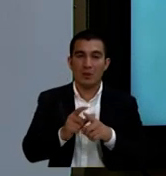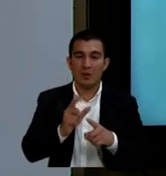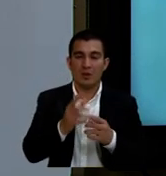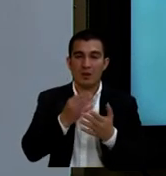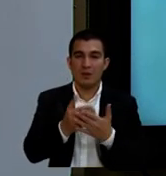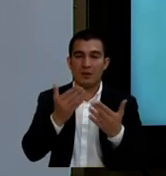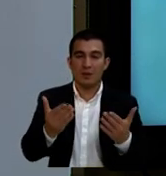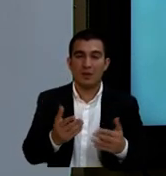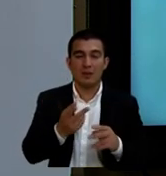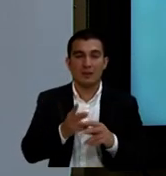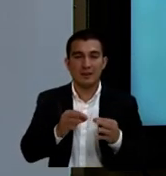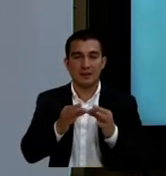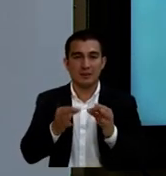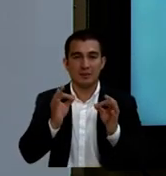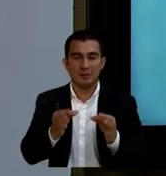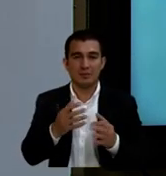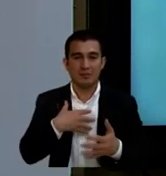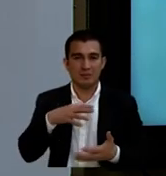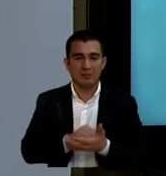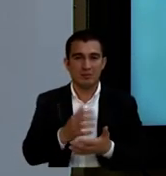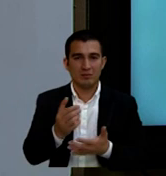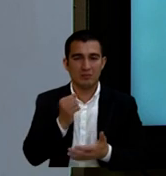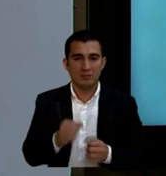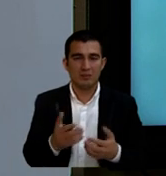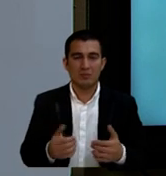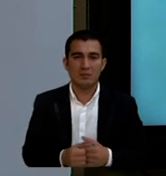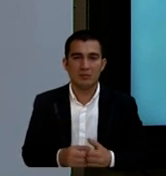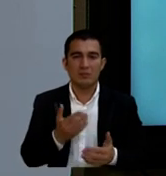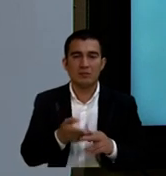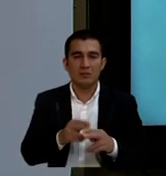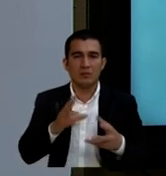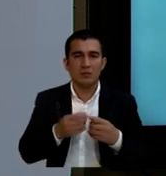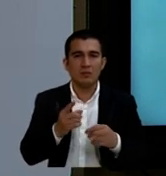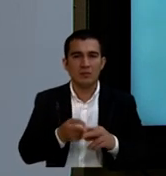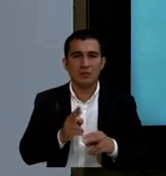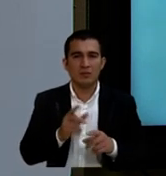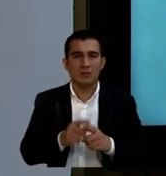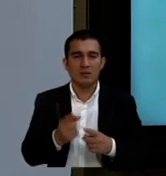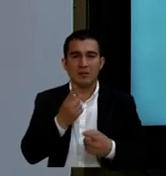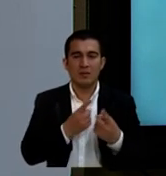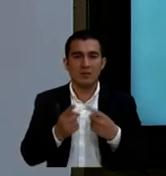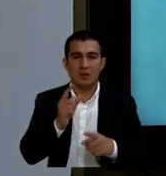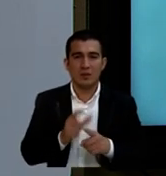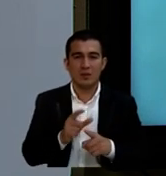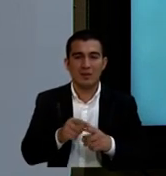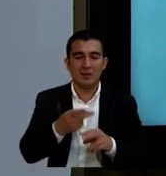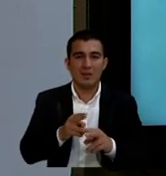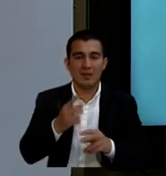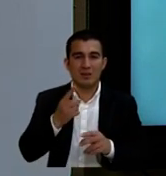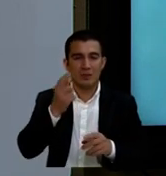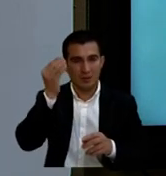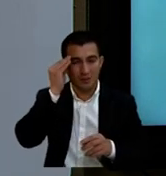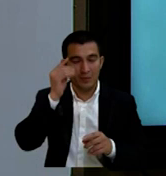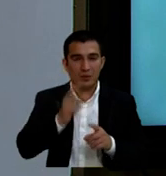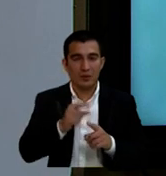qat'iy mosligi asosida yuzaga keladi. Bu nima degan? Har bir so'z biron bir tushunchani anglatadi.